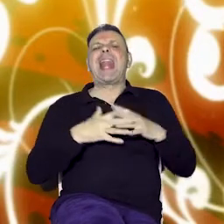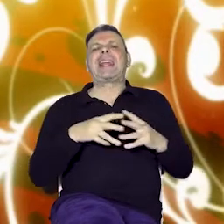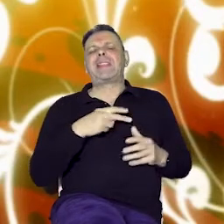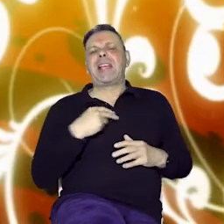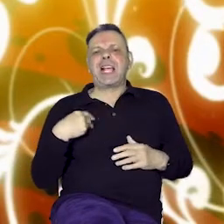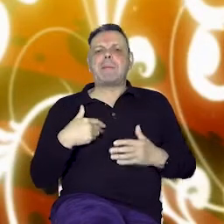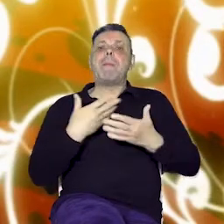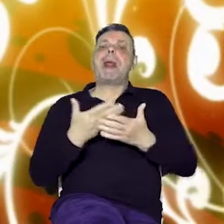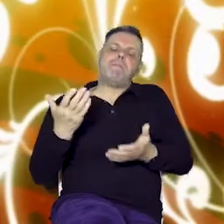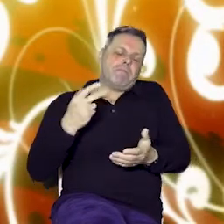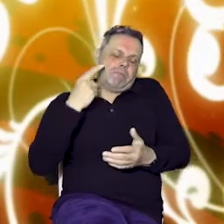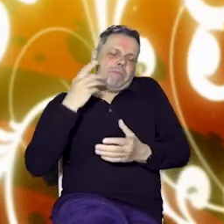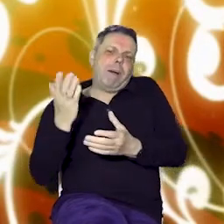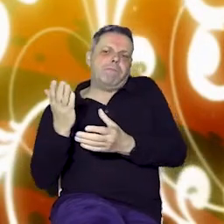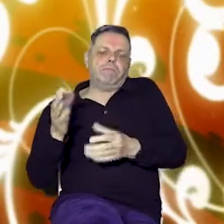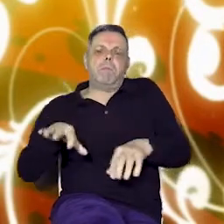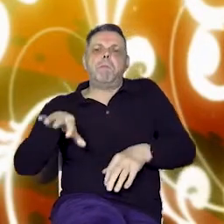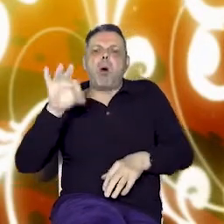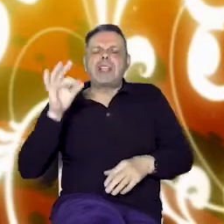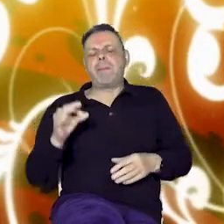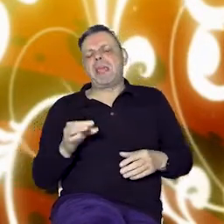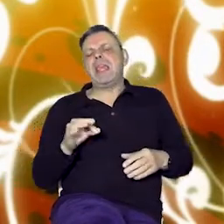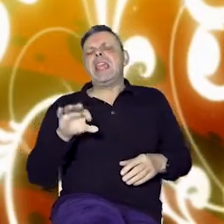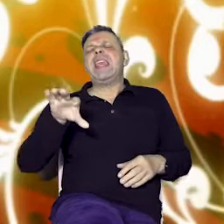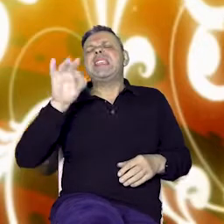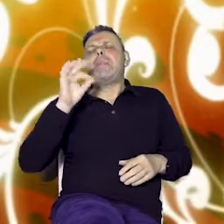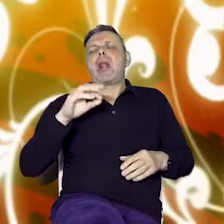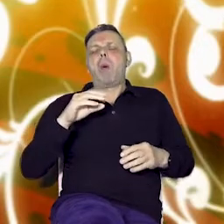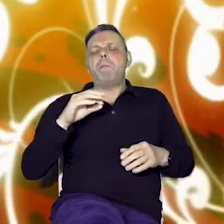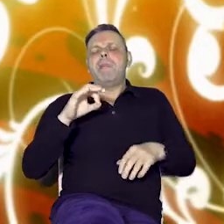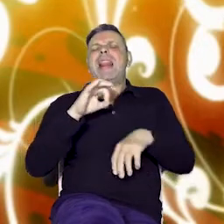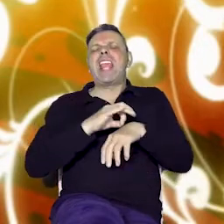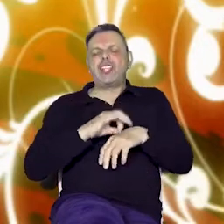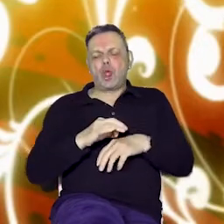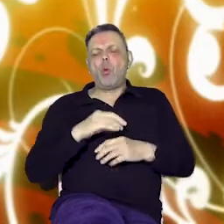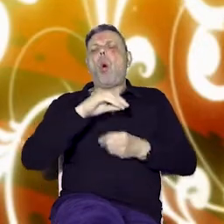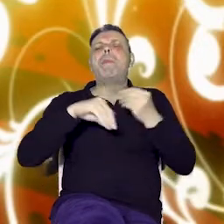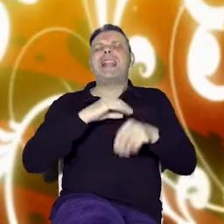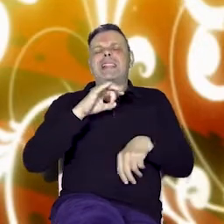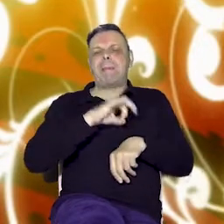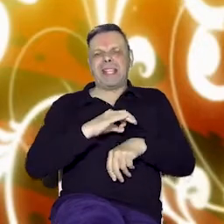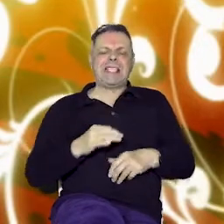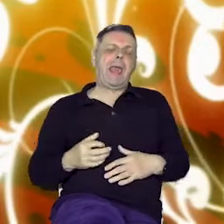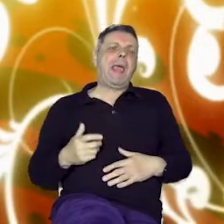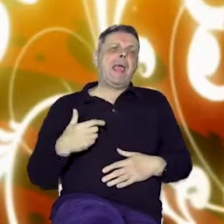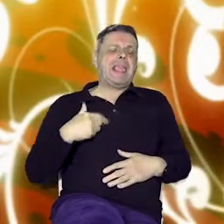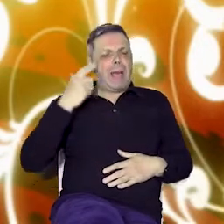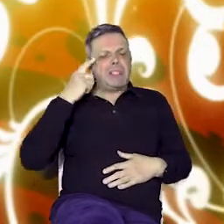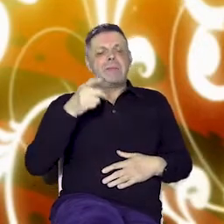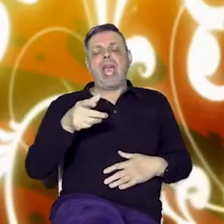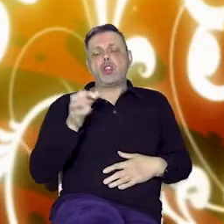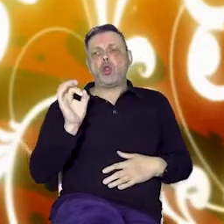prema potrebi izabranom liječniku obiteljske medicine. Ja vam to iščitavam jer mislim da je to sjajna jedna